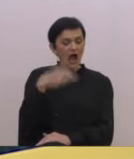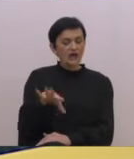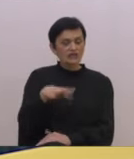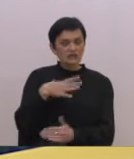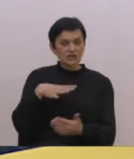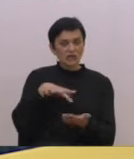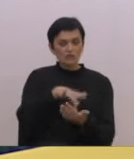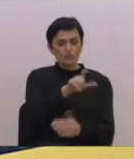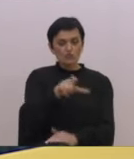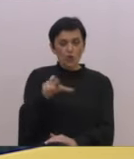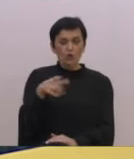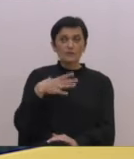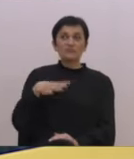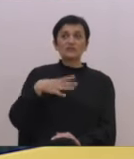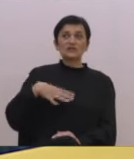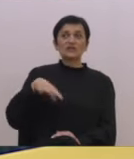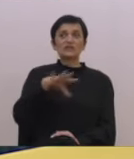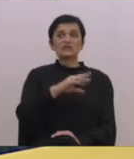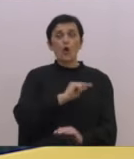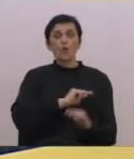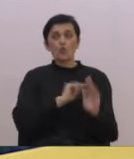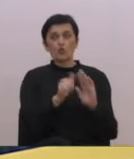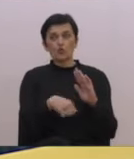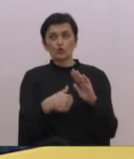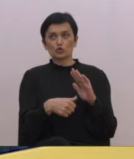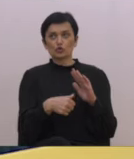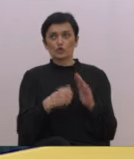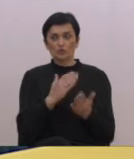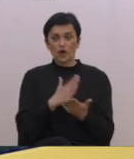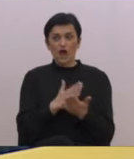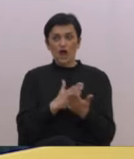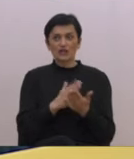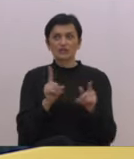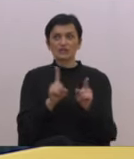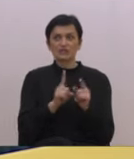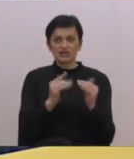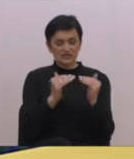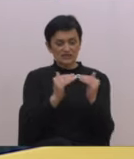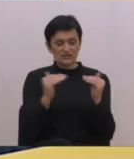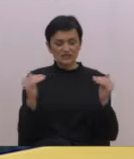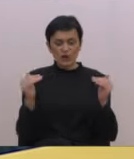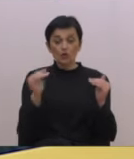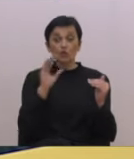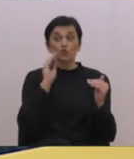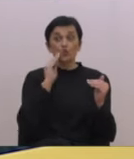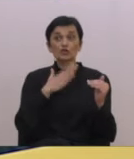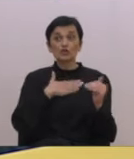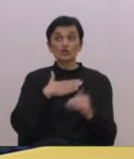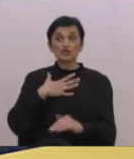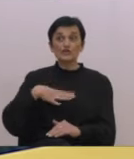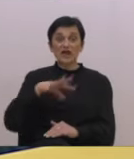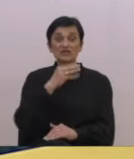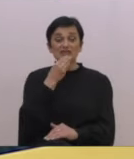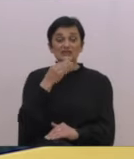მოქალაქეები, საქართველოში უმუშევრობა არის ისე ზღვარზე, როდესაც ჩვენი ქვეყნის